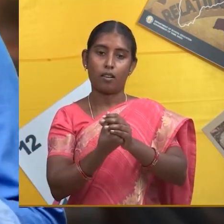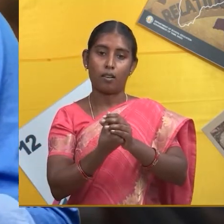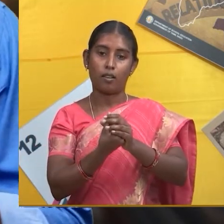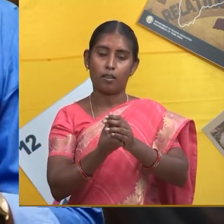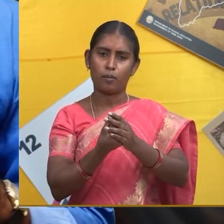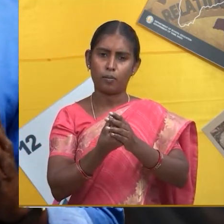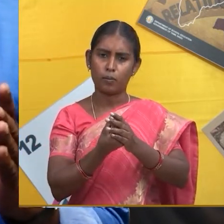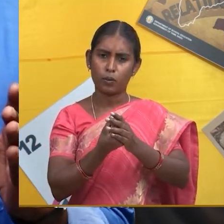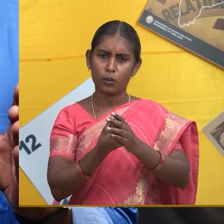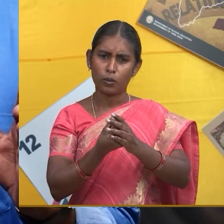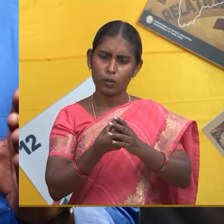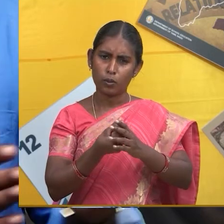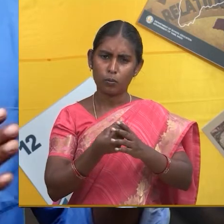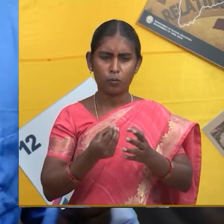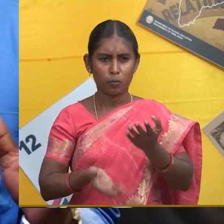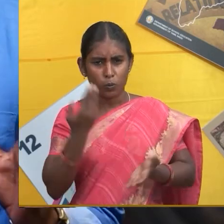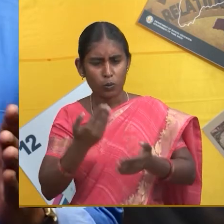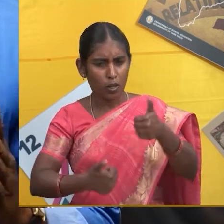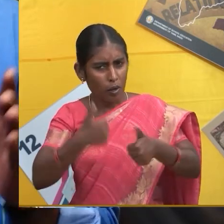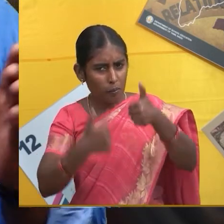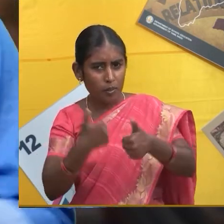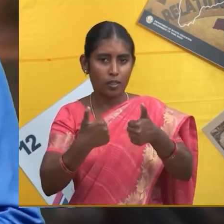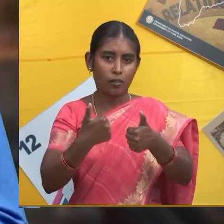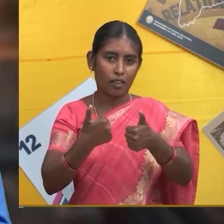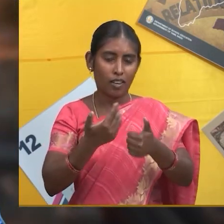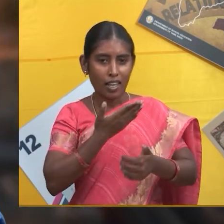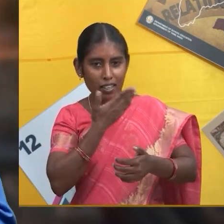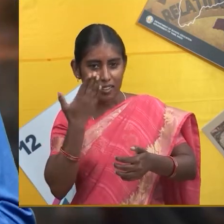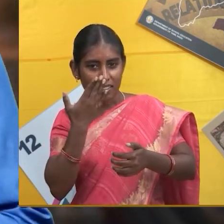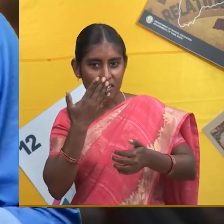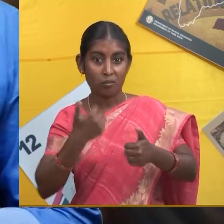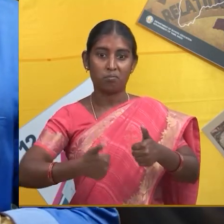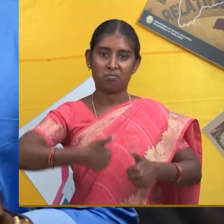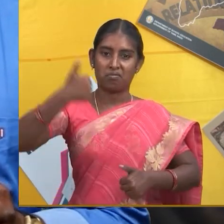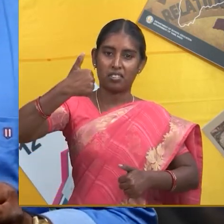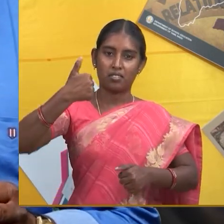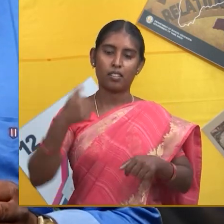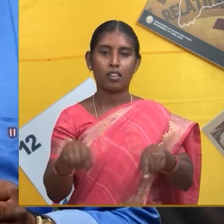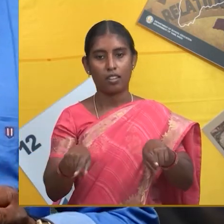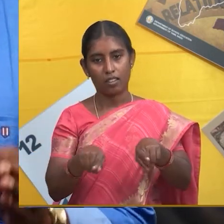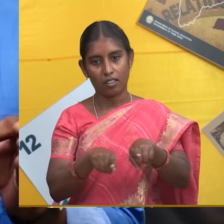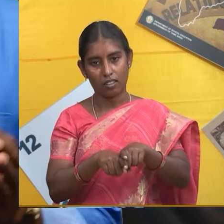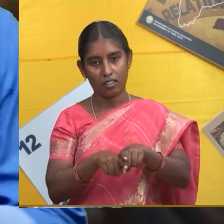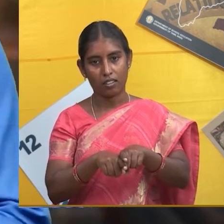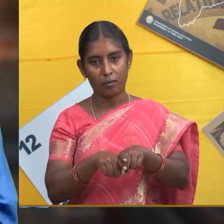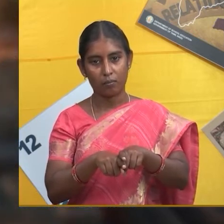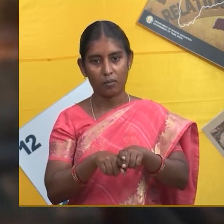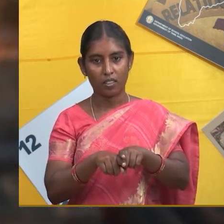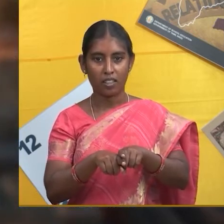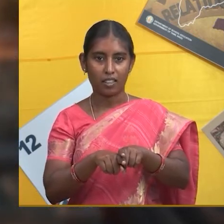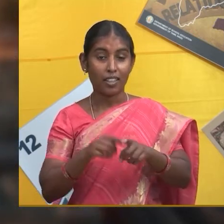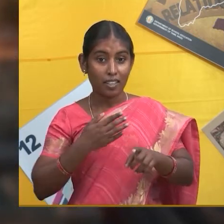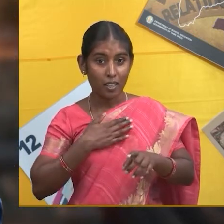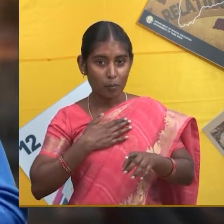keynoteரருக பக்க புட்டிய இந்த நேரி வேண்டம்